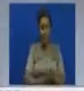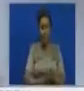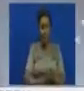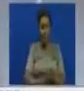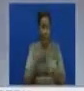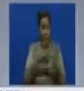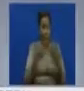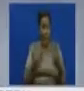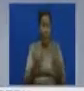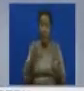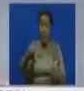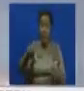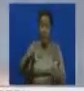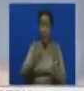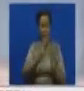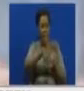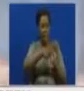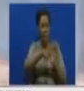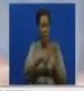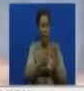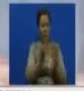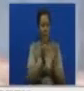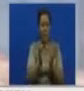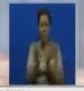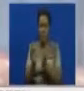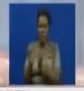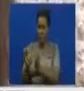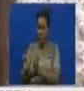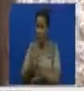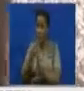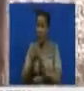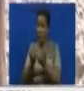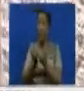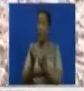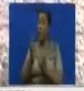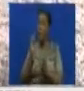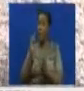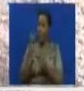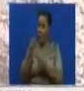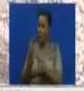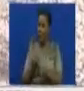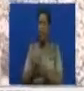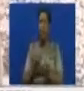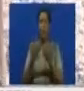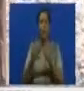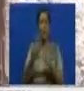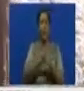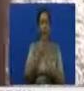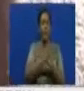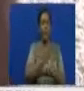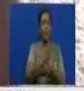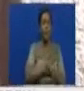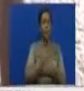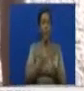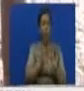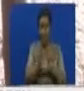hicho kimesheheni viwanda vidogo mbalimbali ambavyo huhitaji nishati ya umeme ili vifanye kazi kwa ufanisi, jambo ambalo